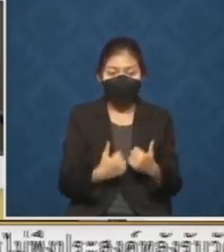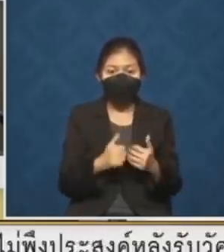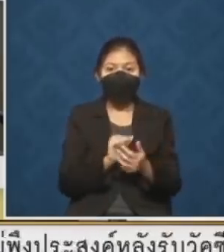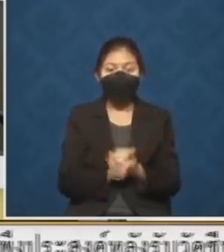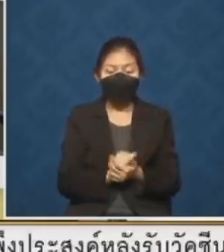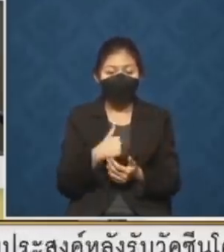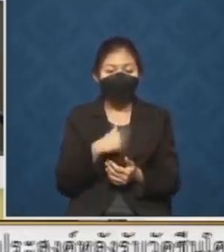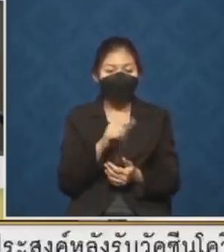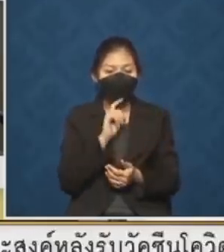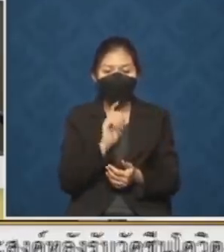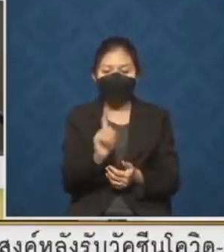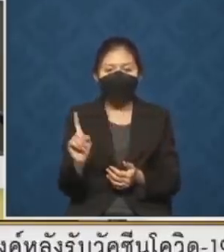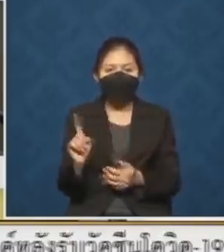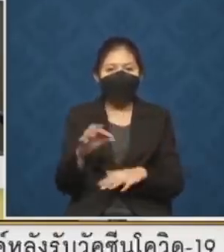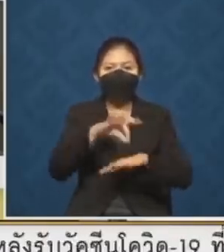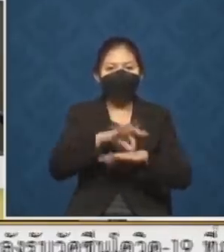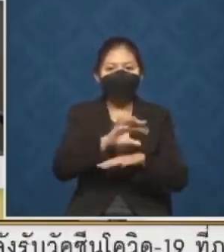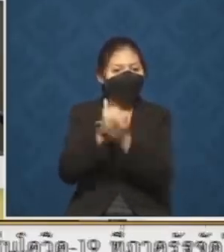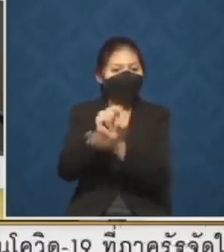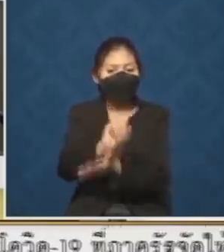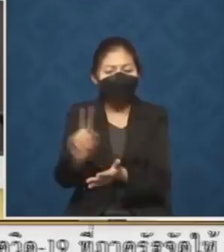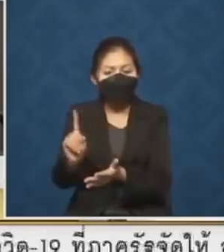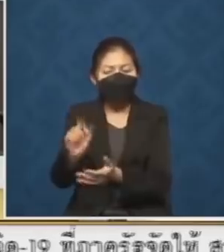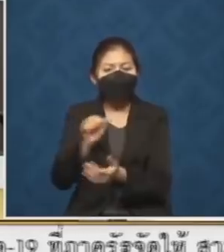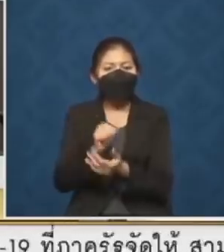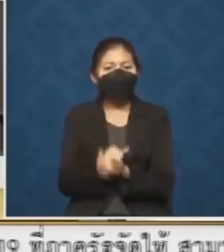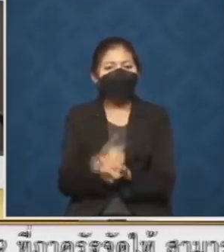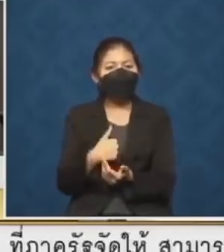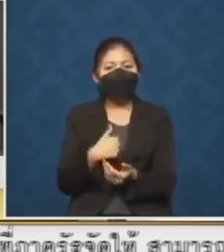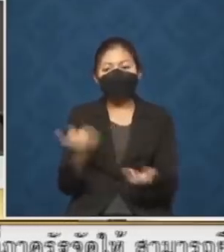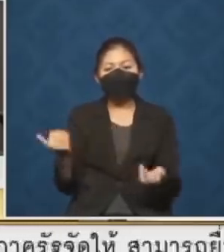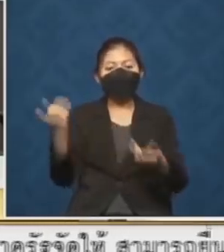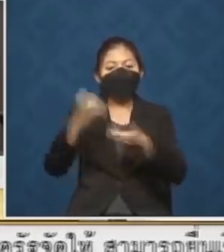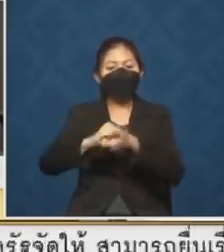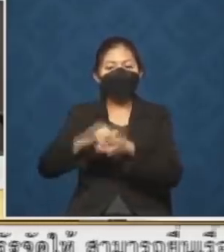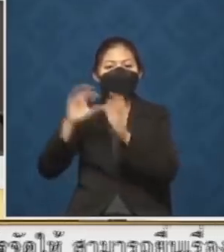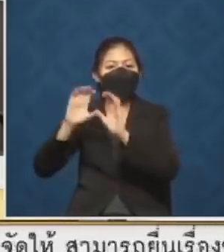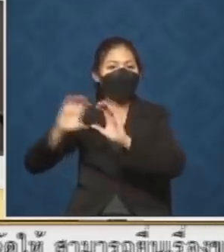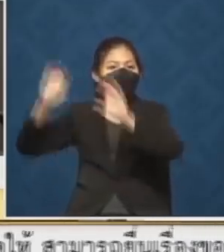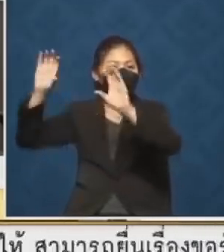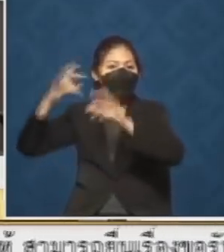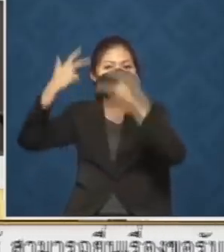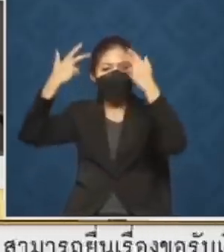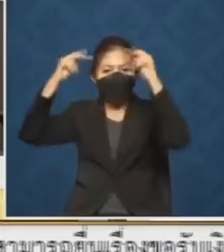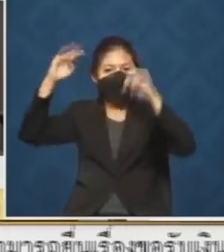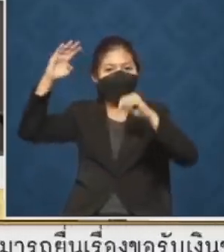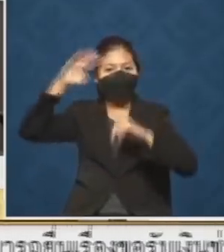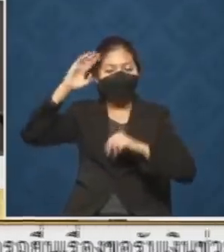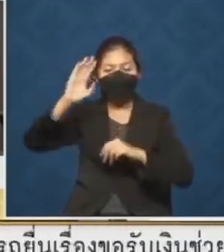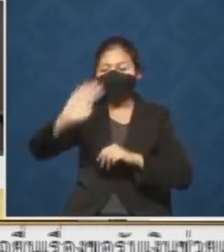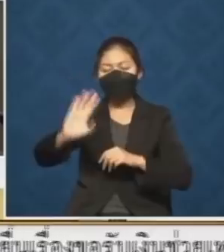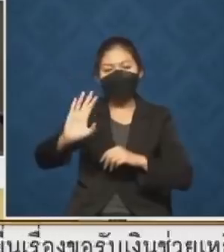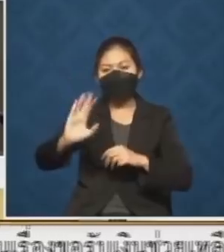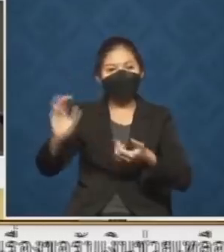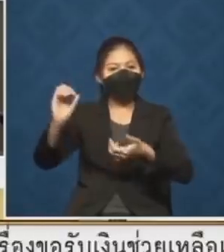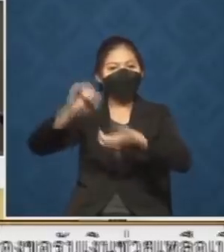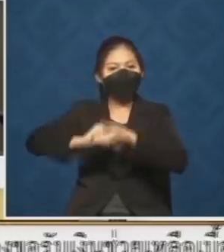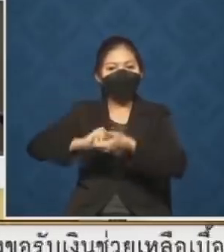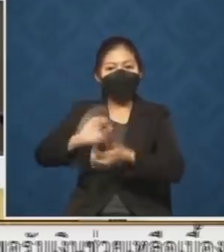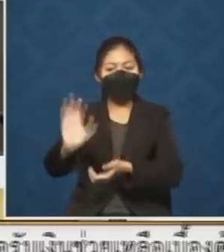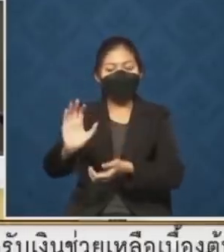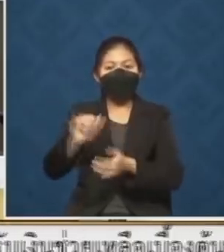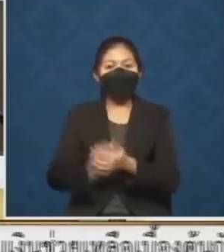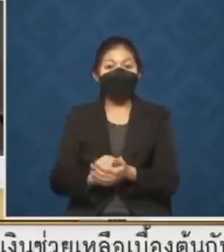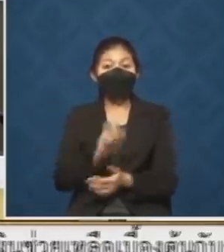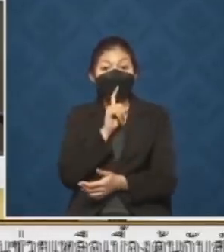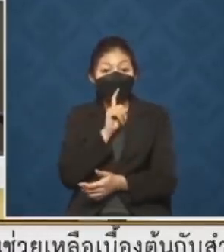ไม่ได้เป็นส.ส.แล้วนะครับส ่ วนจะไปสมัครลงเล่นการเมืองลงเลือกตั้งคราวต่อไปในพ